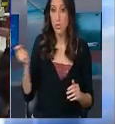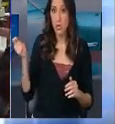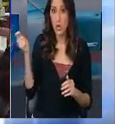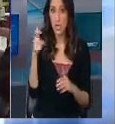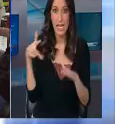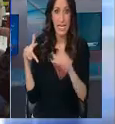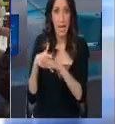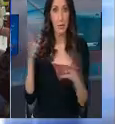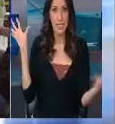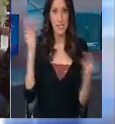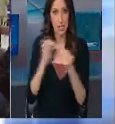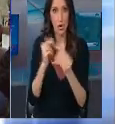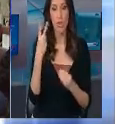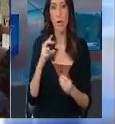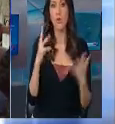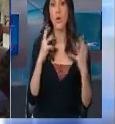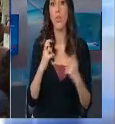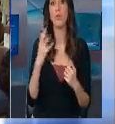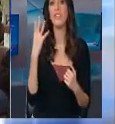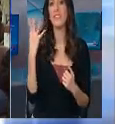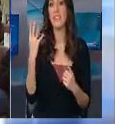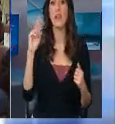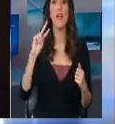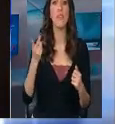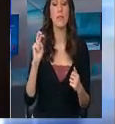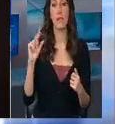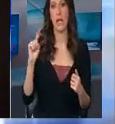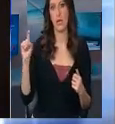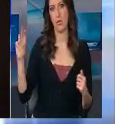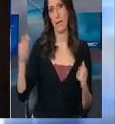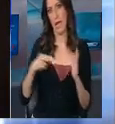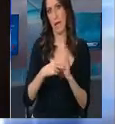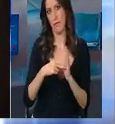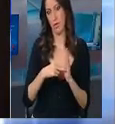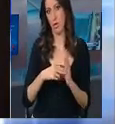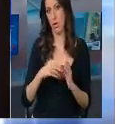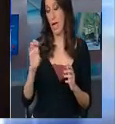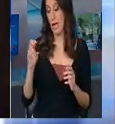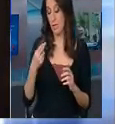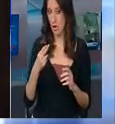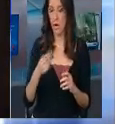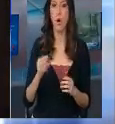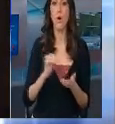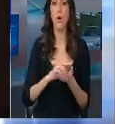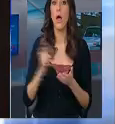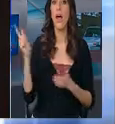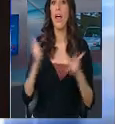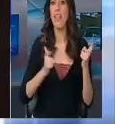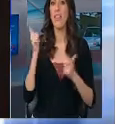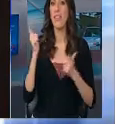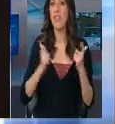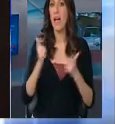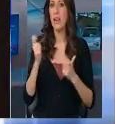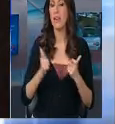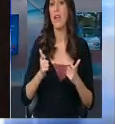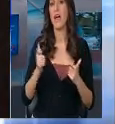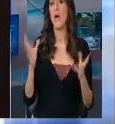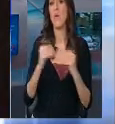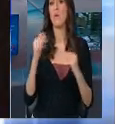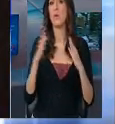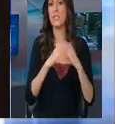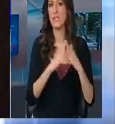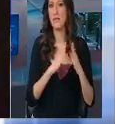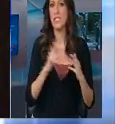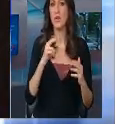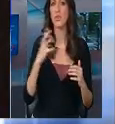284 δισεκατομμύρια ευρώ, αυξημένα τα στεγαστικά κατά 24% και τα επιχειρηματικά 25%. Το